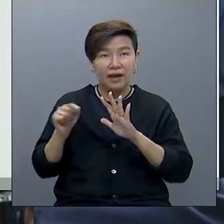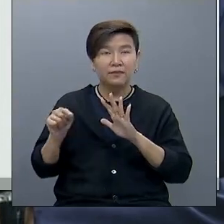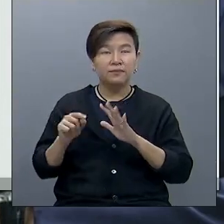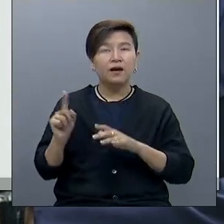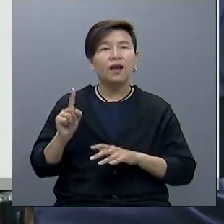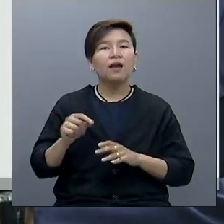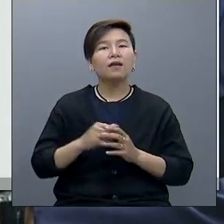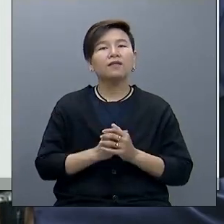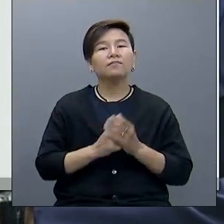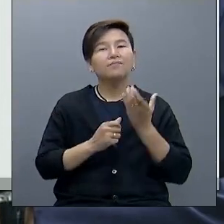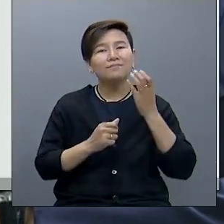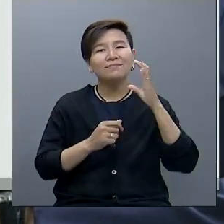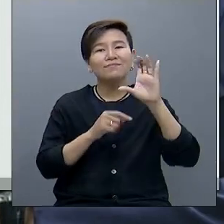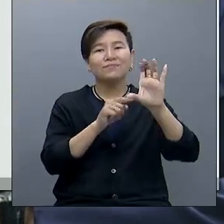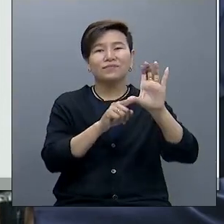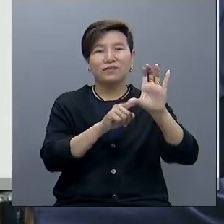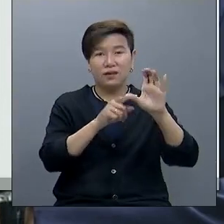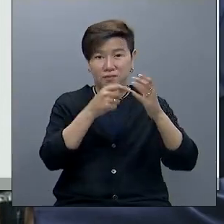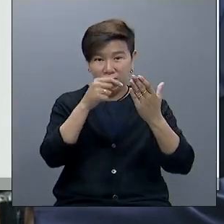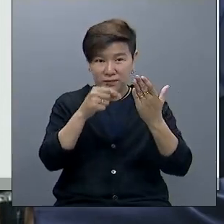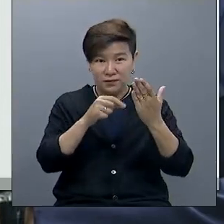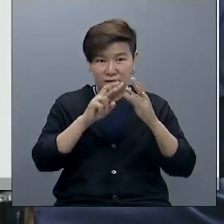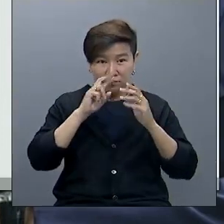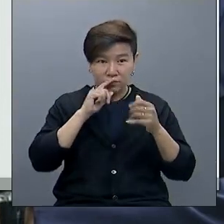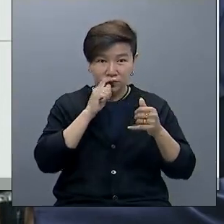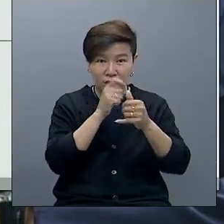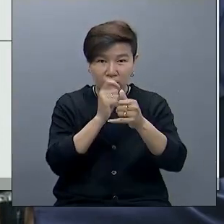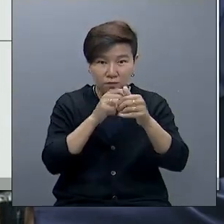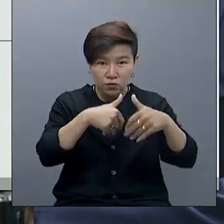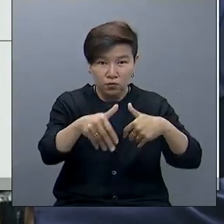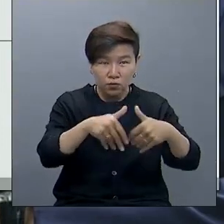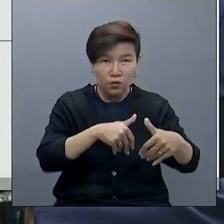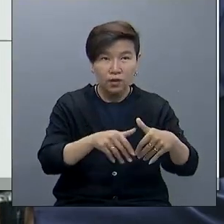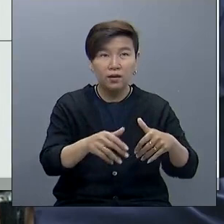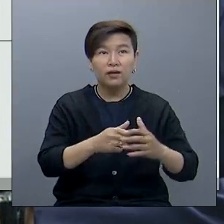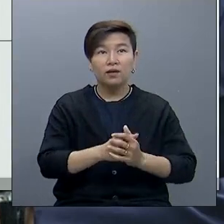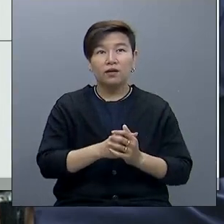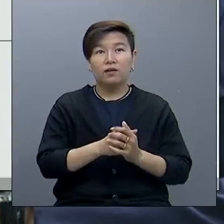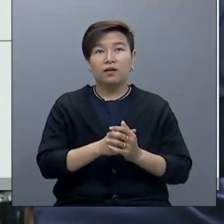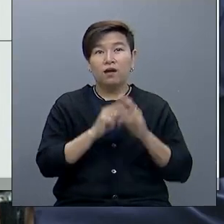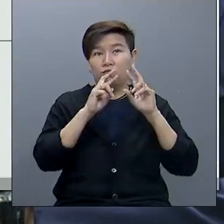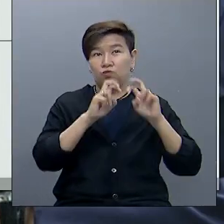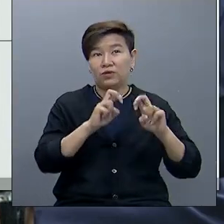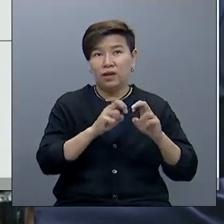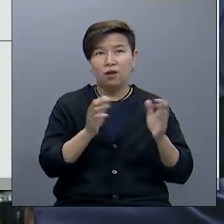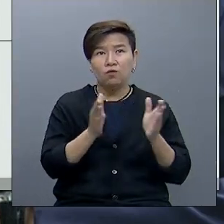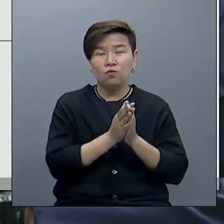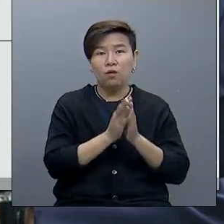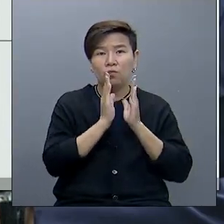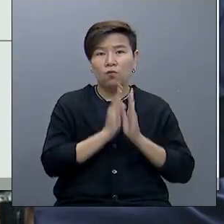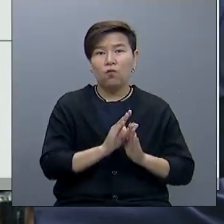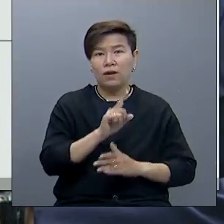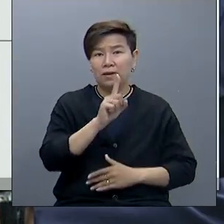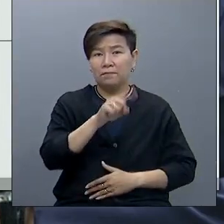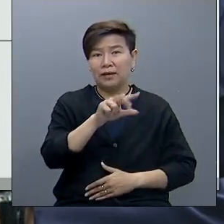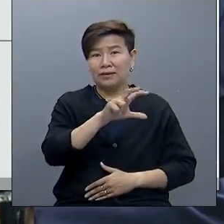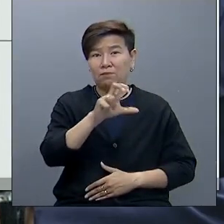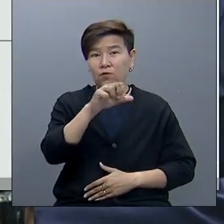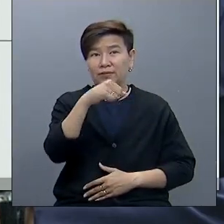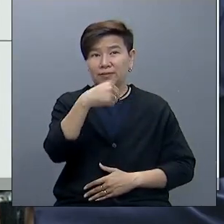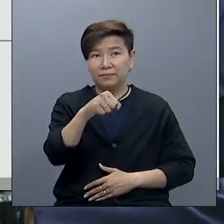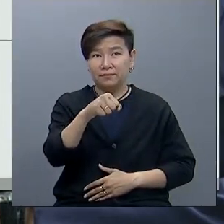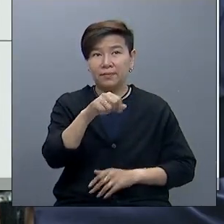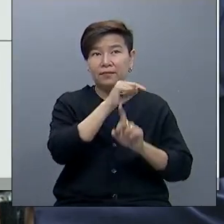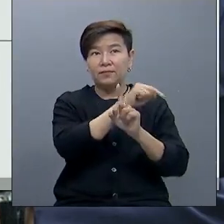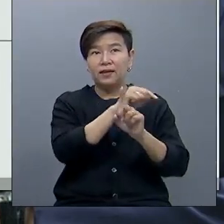ปิดเผยผลสำรวจอำนาจราชทัณฑ์กับการเมืองหลังพักโทษซึ่งได้สำรวจ 1,310 ตัวอย่างโดยร้อยละ